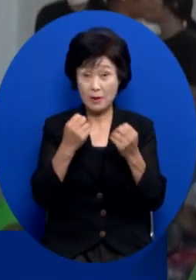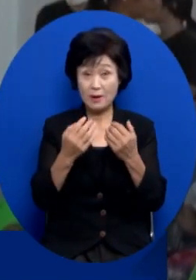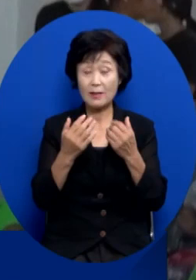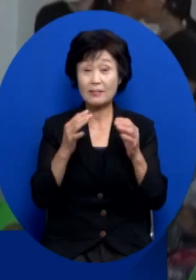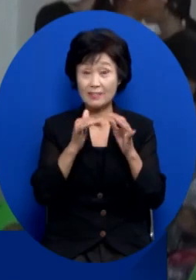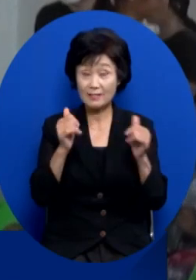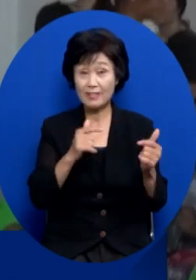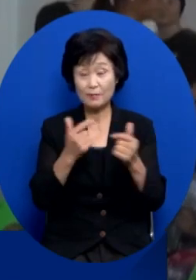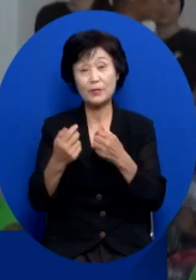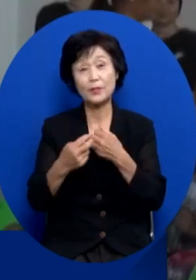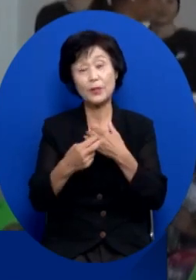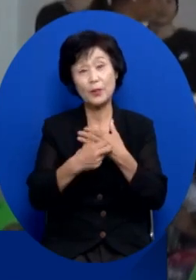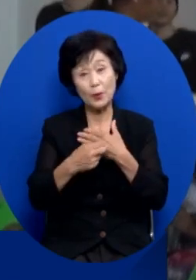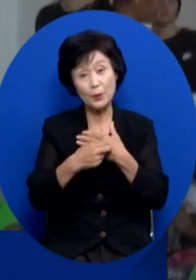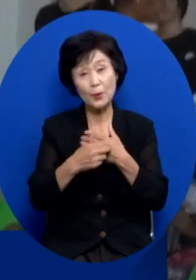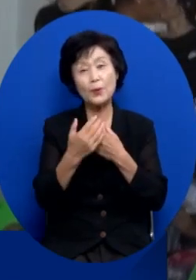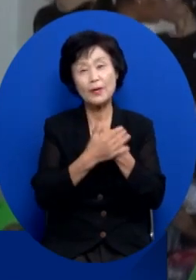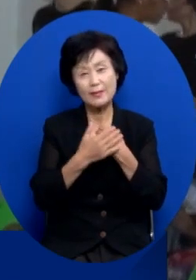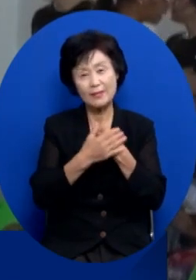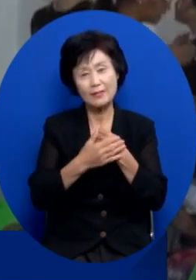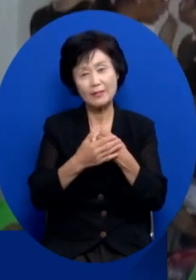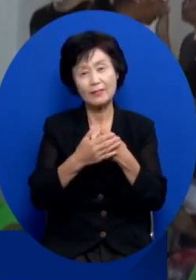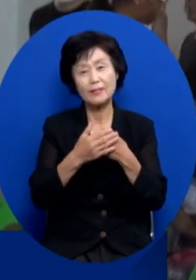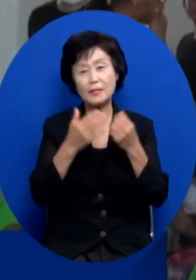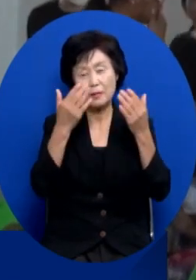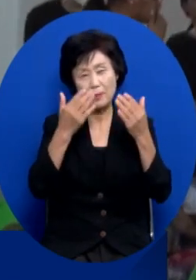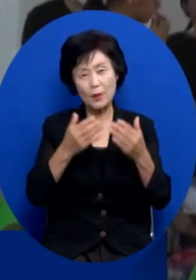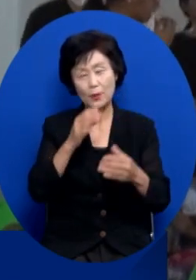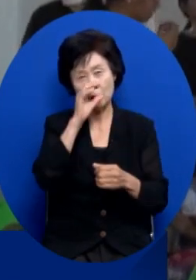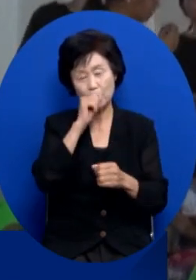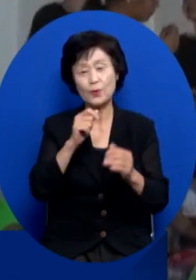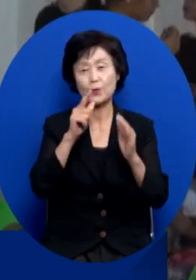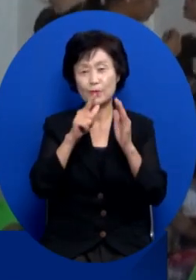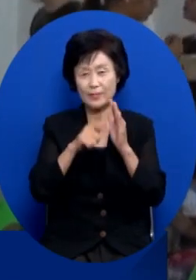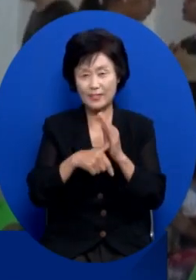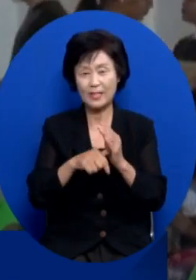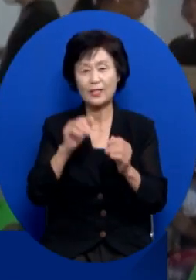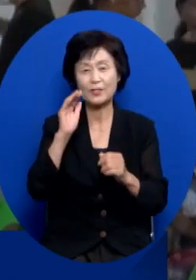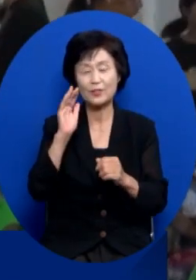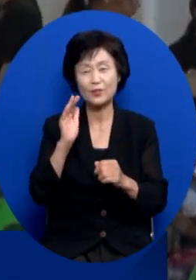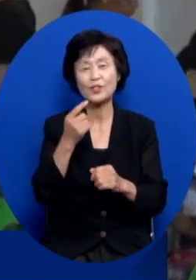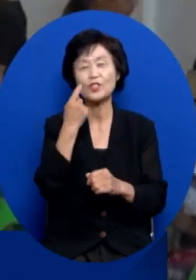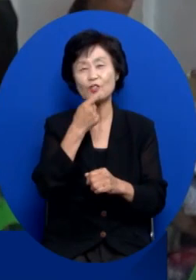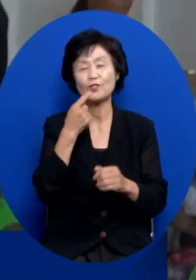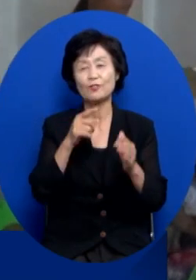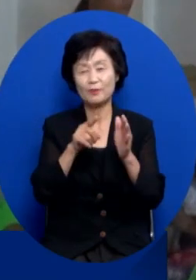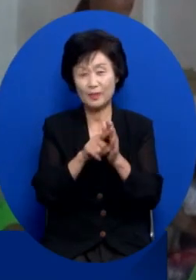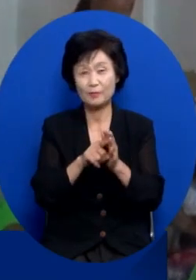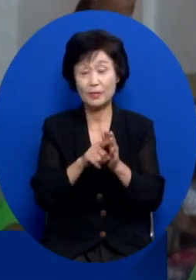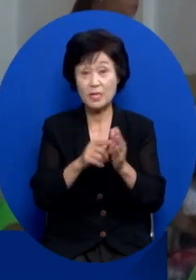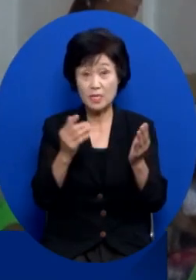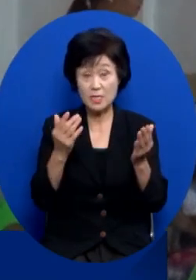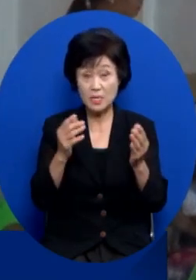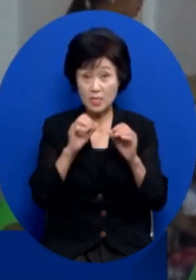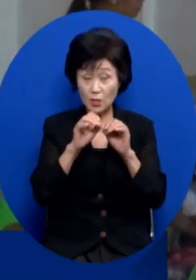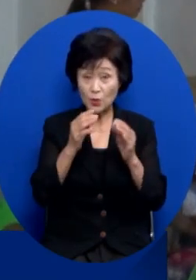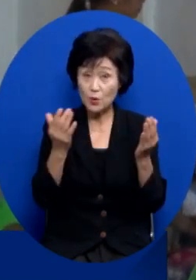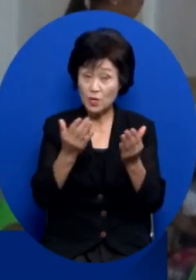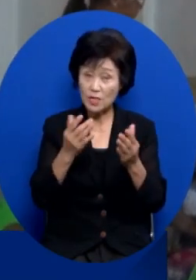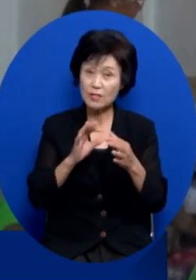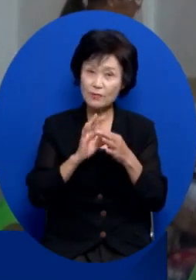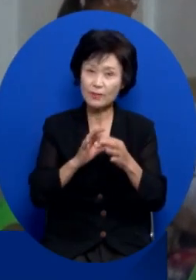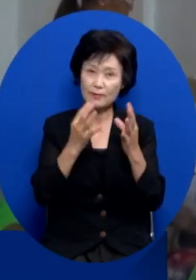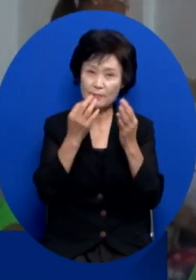의료의 혜택을 받고 좋은 시간이 됐을 줄 믿습니다. 또 이를 통해서 많은